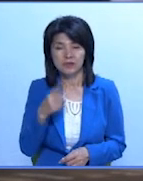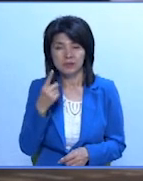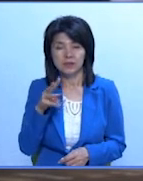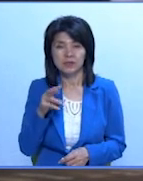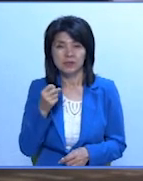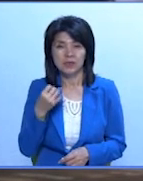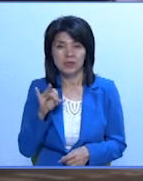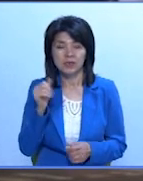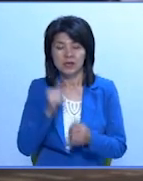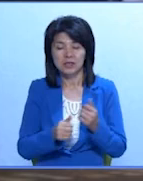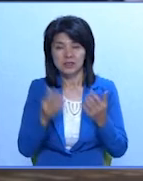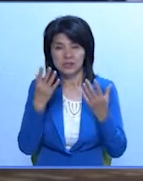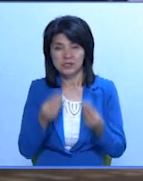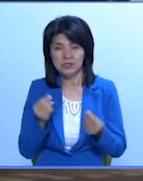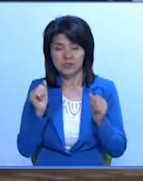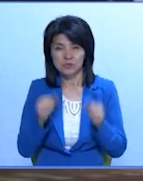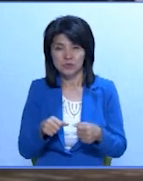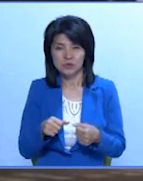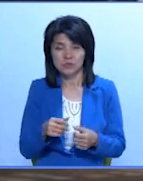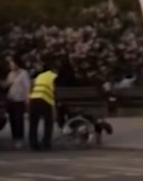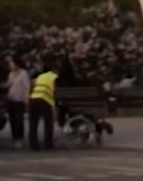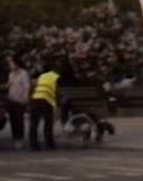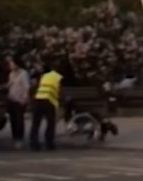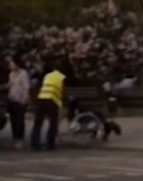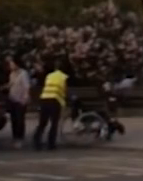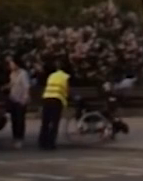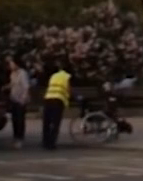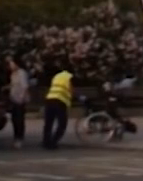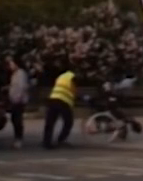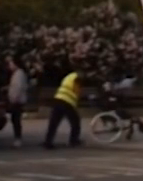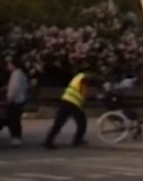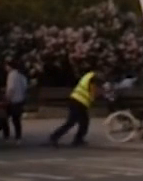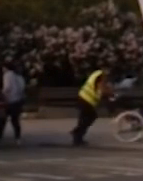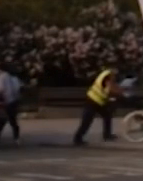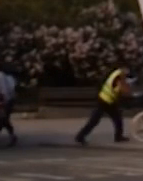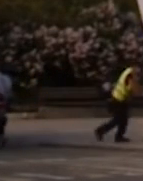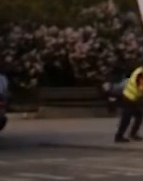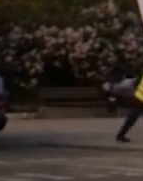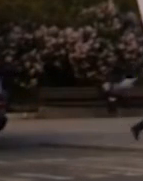күнделікті қатынайды. Шетелге әзірге шығуға рұқсат жоқ. Айыл Мұрахмажанова, Әмір Ерланұлы, Ертіс ақпарат.